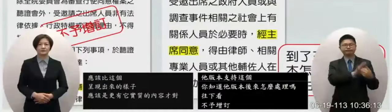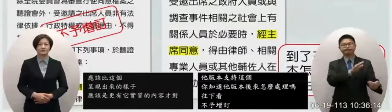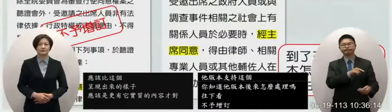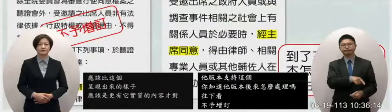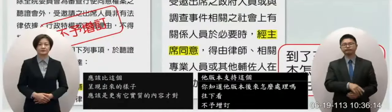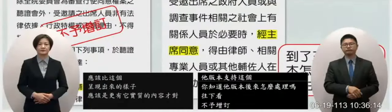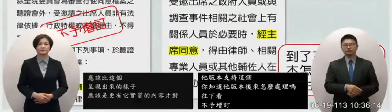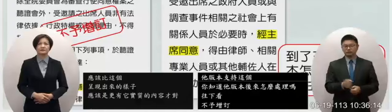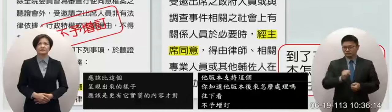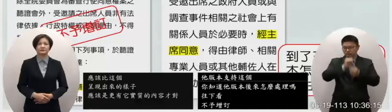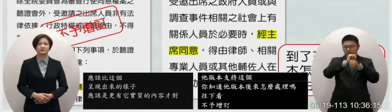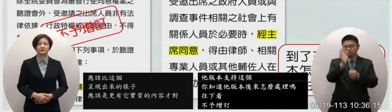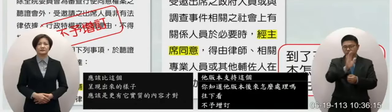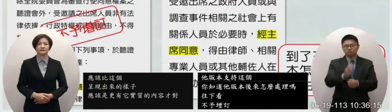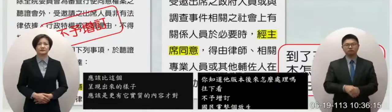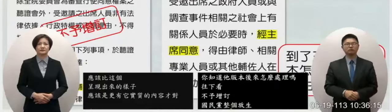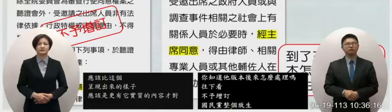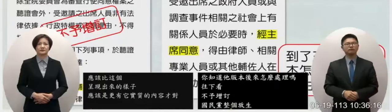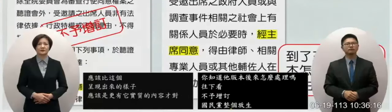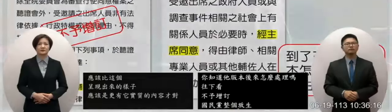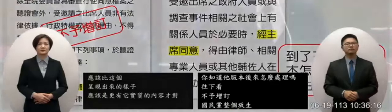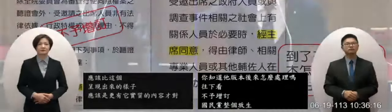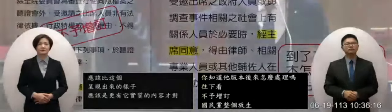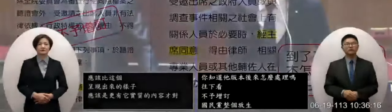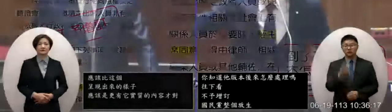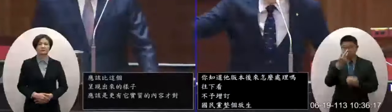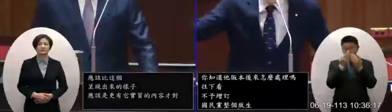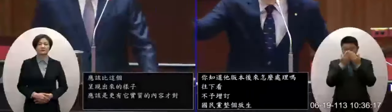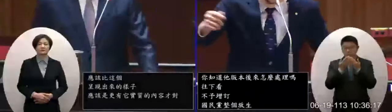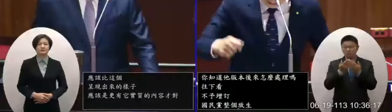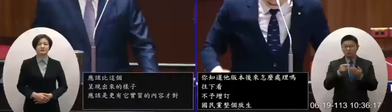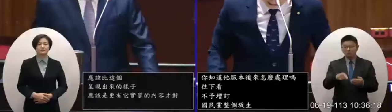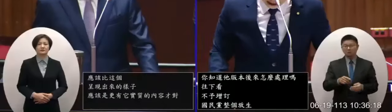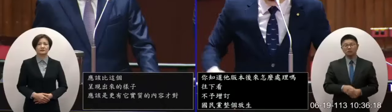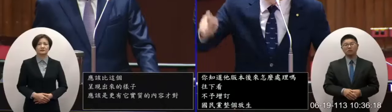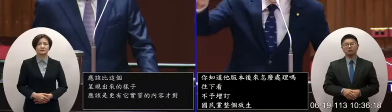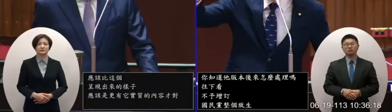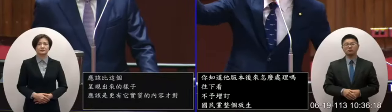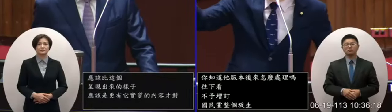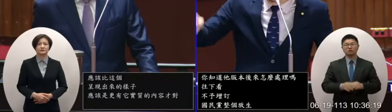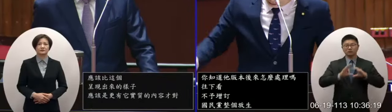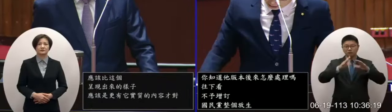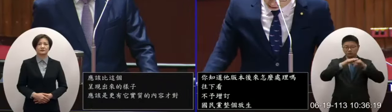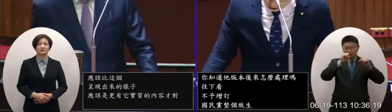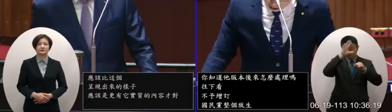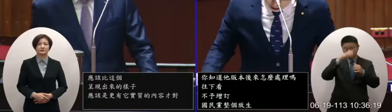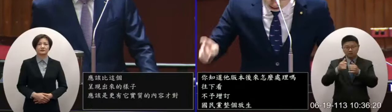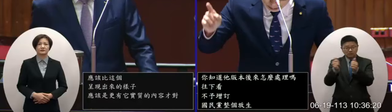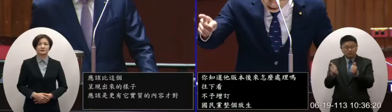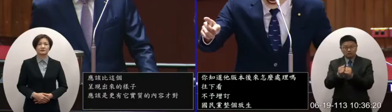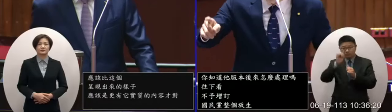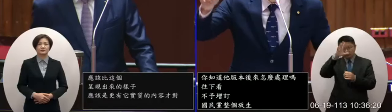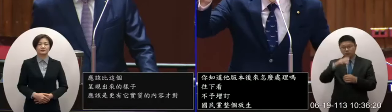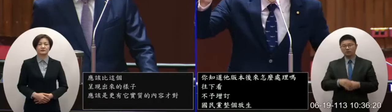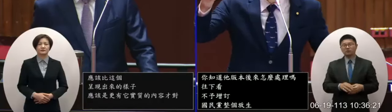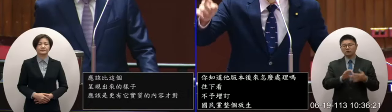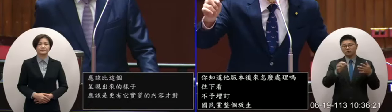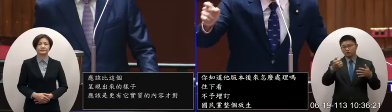过。那请问到了三读的时候，国众版的版本变成什么？59条之4，